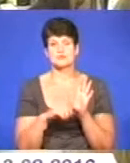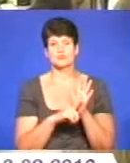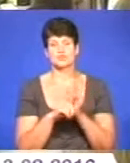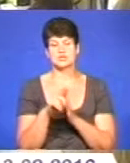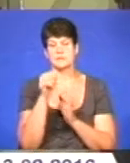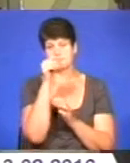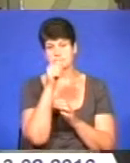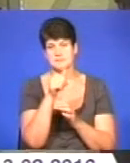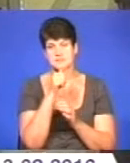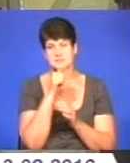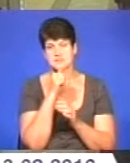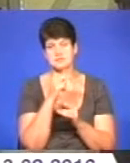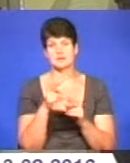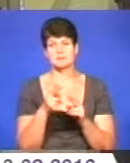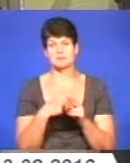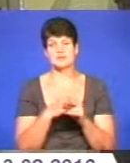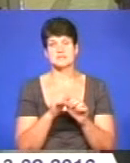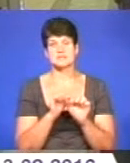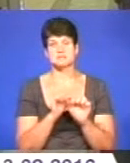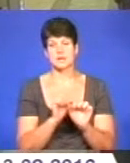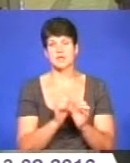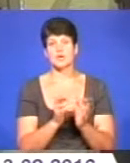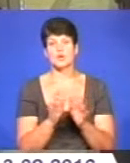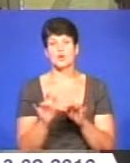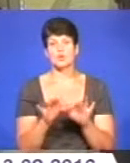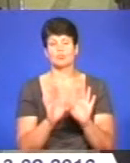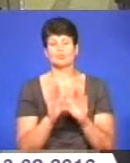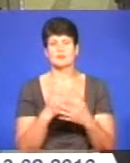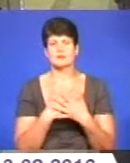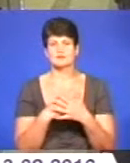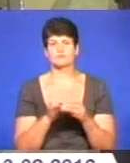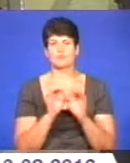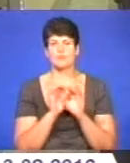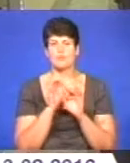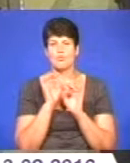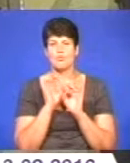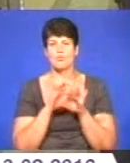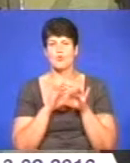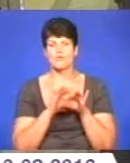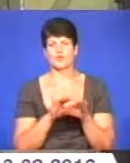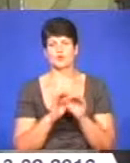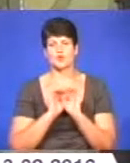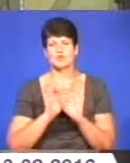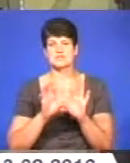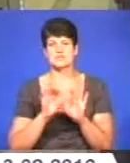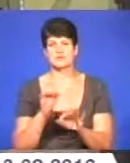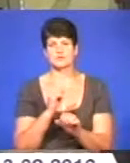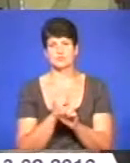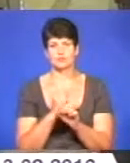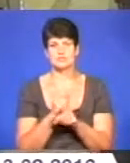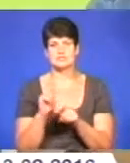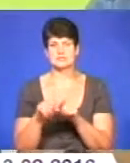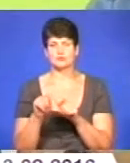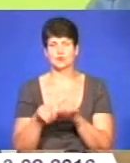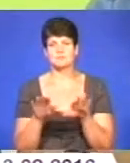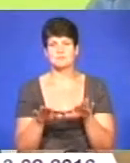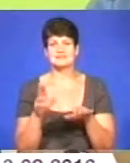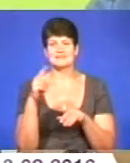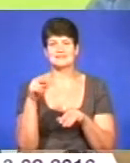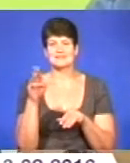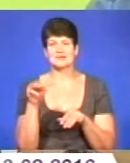безпеки руху, тож у поліції обіцяють активно проводити роз'яснювальні роботи, а ще взятись за контроль місць концентрації ДТП.